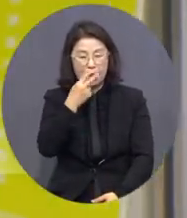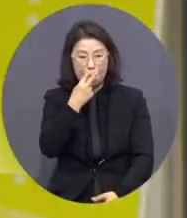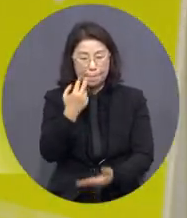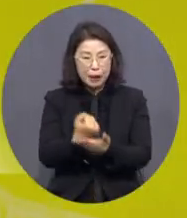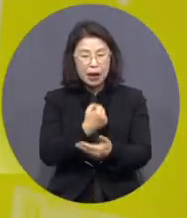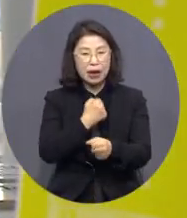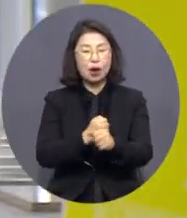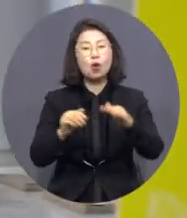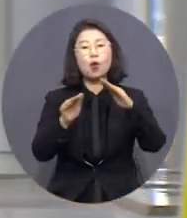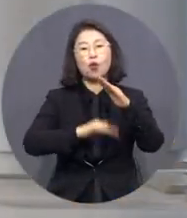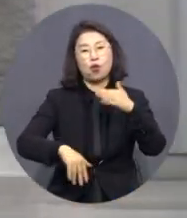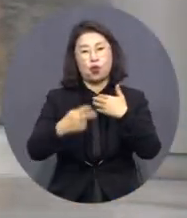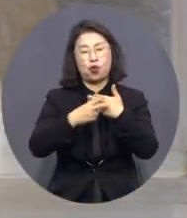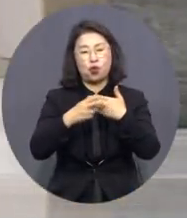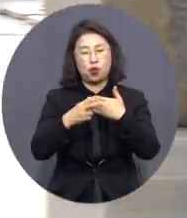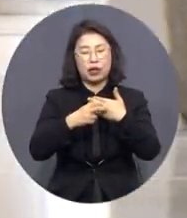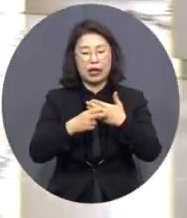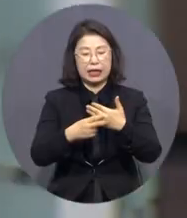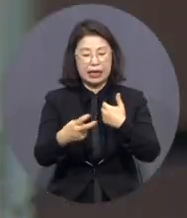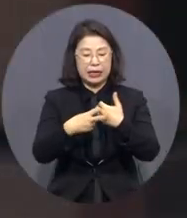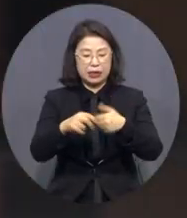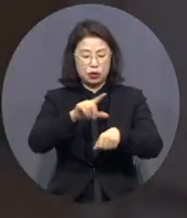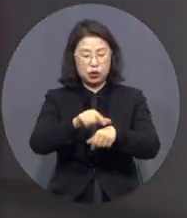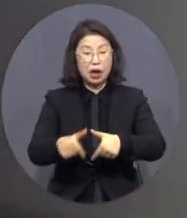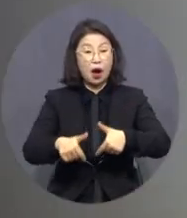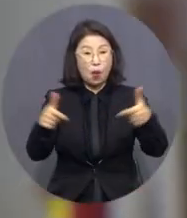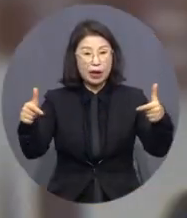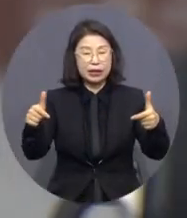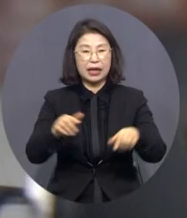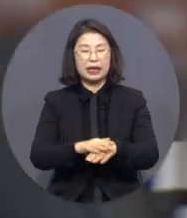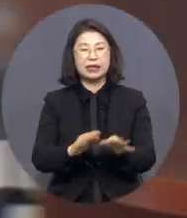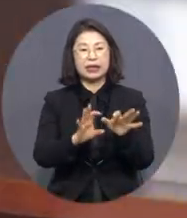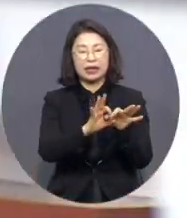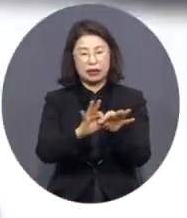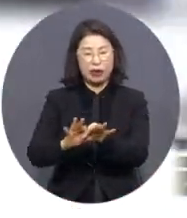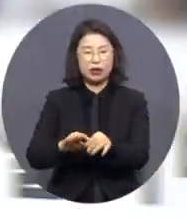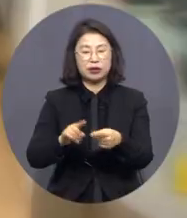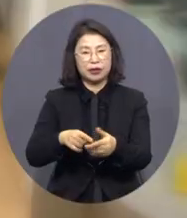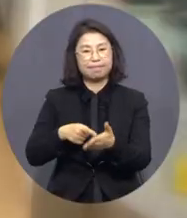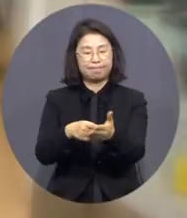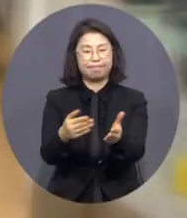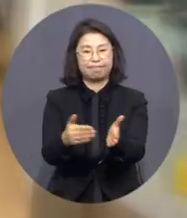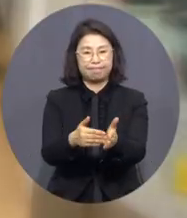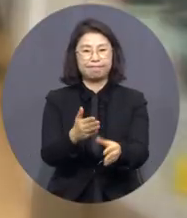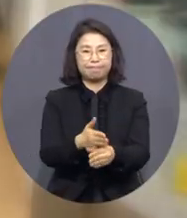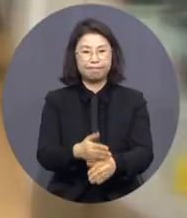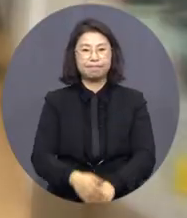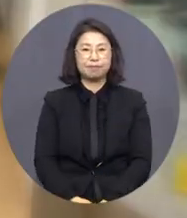공공의료기관의 평일 진료 확대 등을 각 지방자치단체에 주문했습니다.